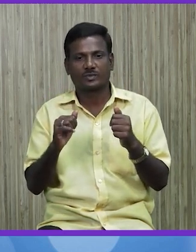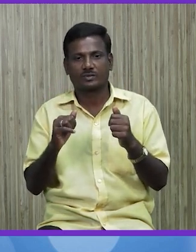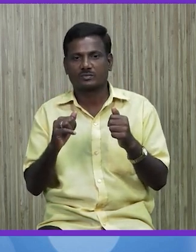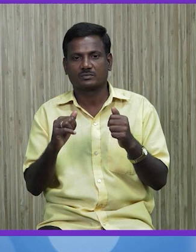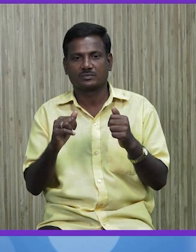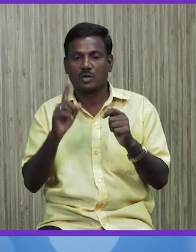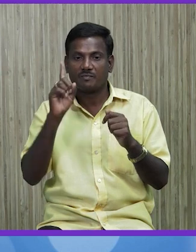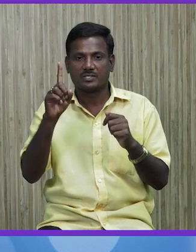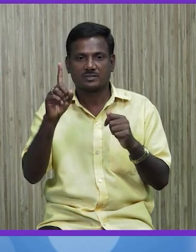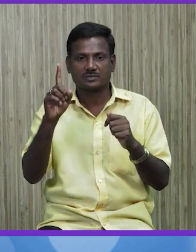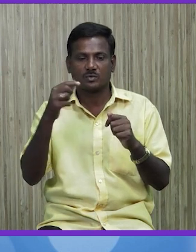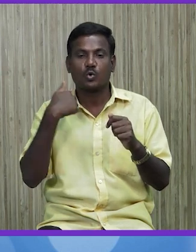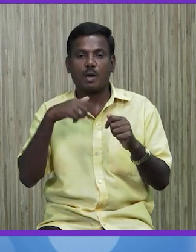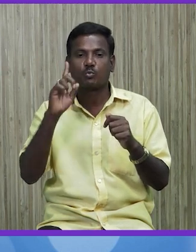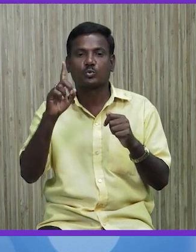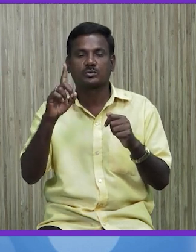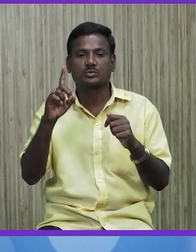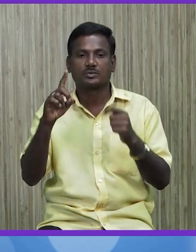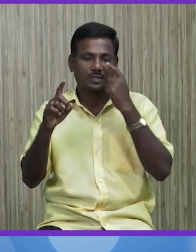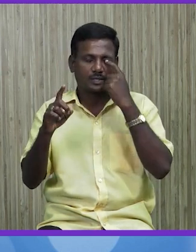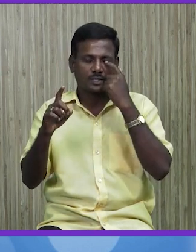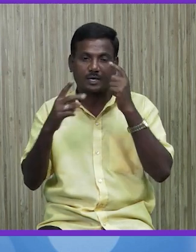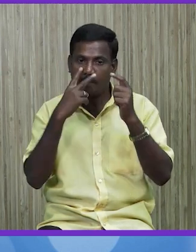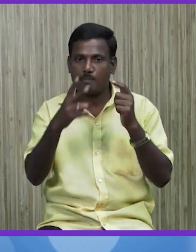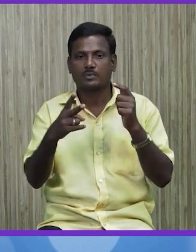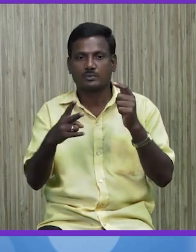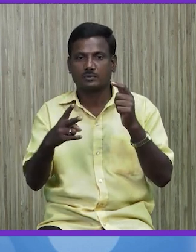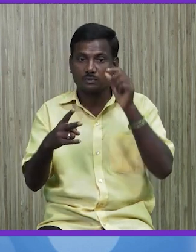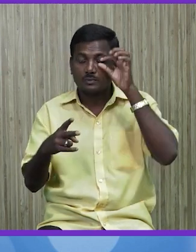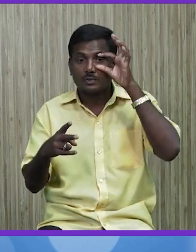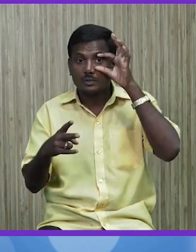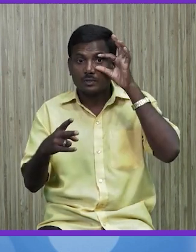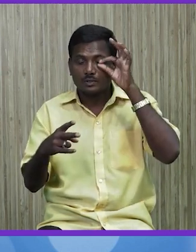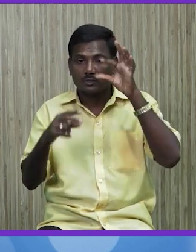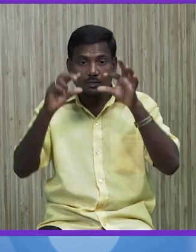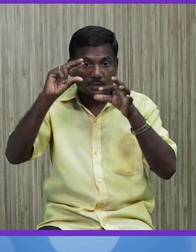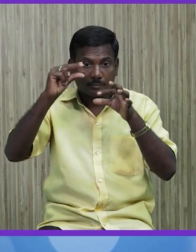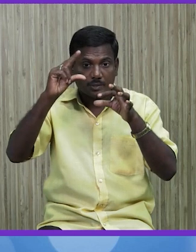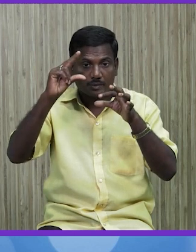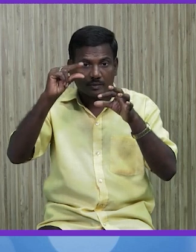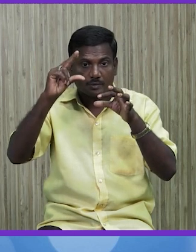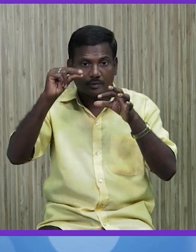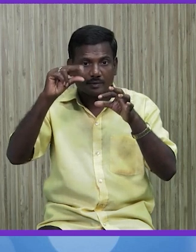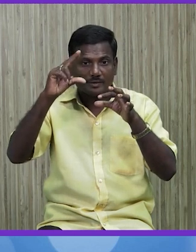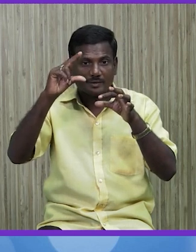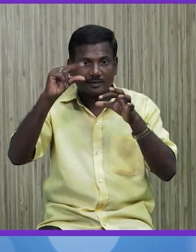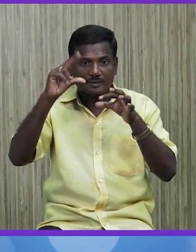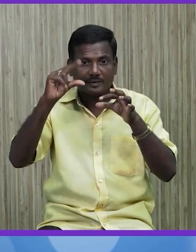முதல் உருப்பு கண் shortenedீgasps மேலும்